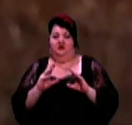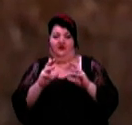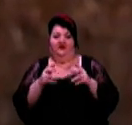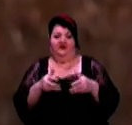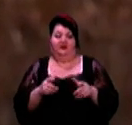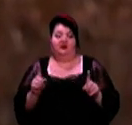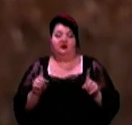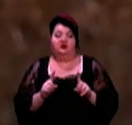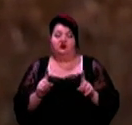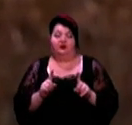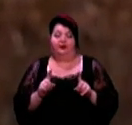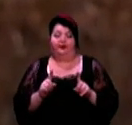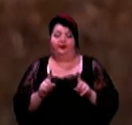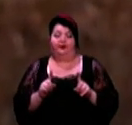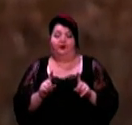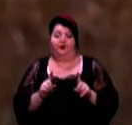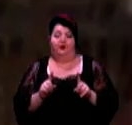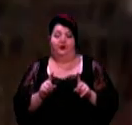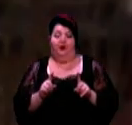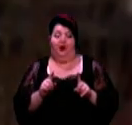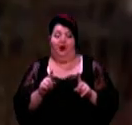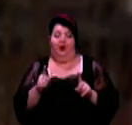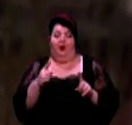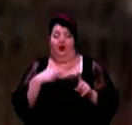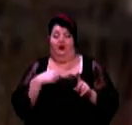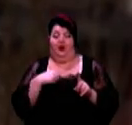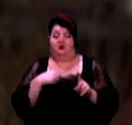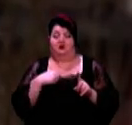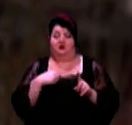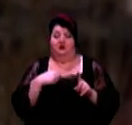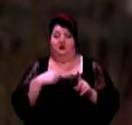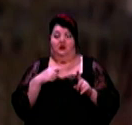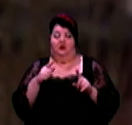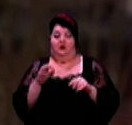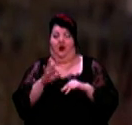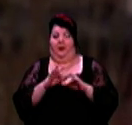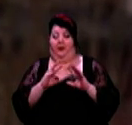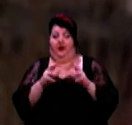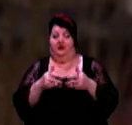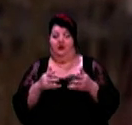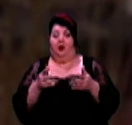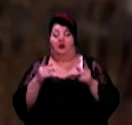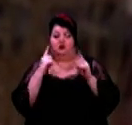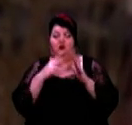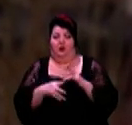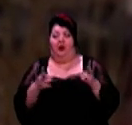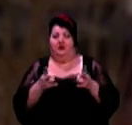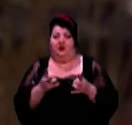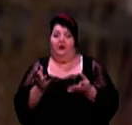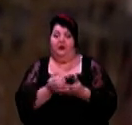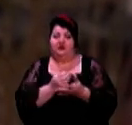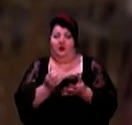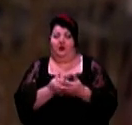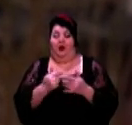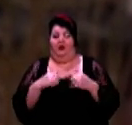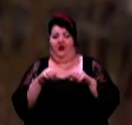що нас настигла ця пандемія, розуміючи, що потрібно буде якось заробляти, і тому вирішив звернутися в центр зайнятості, але так